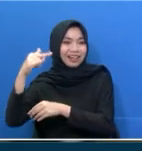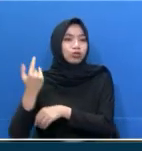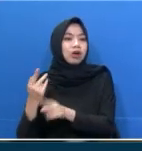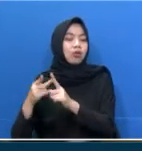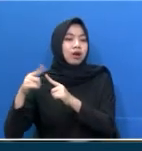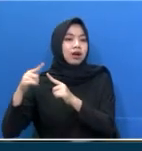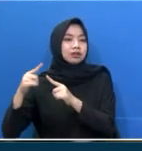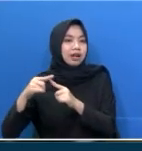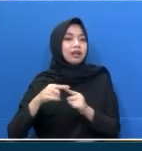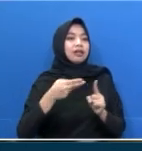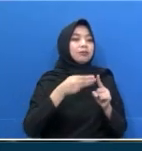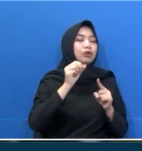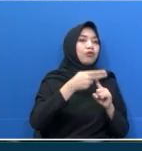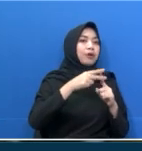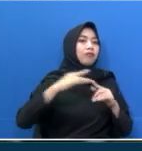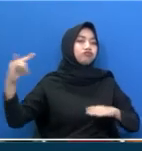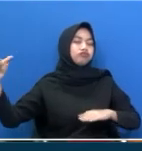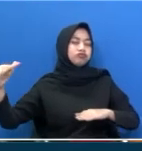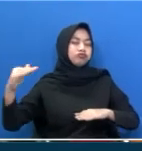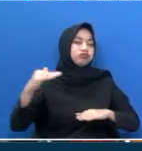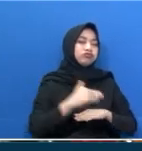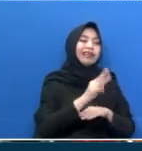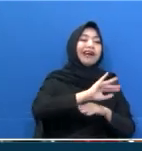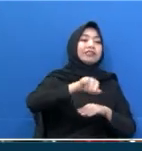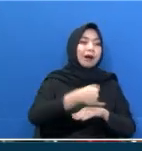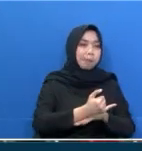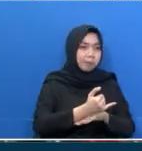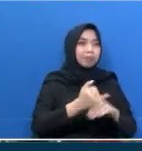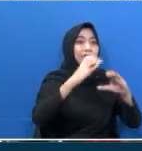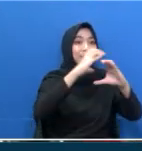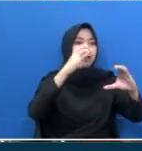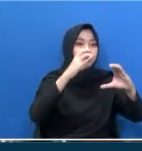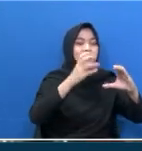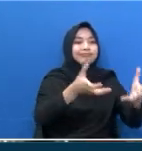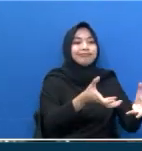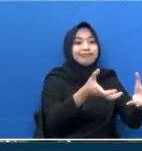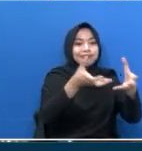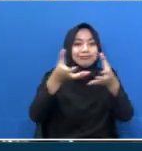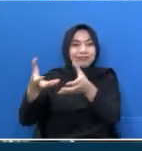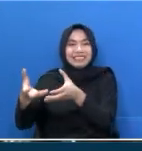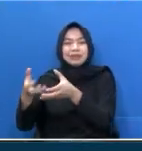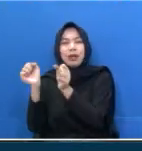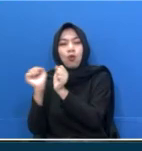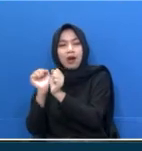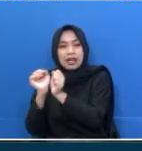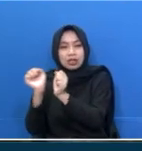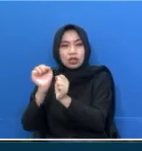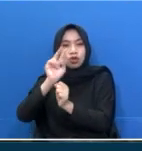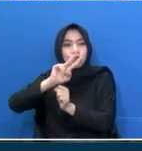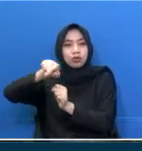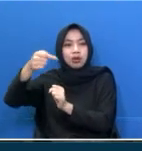Bandara Soekarno Hatta ke Biofarma Khair kemudian dipindahkan dari kontainer untuk disimpan di ruangan dingin dengan